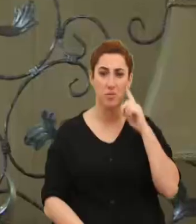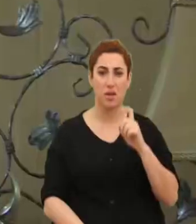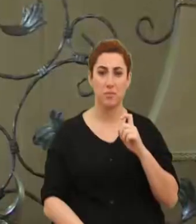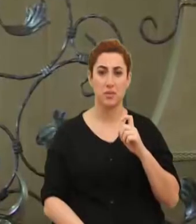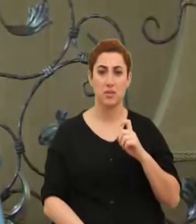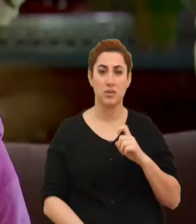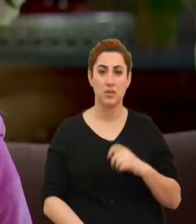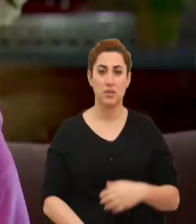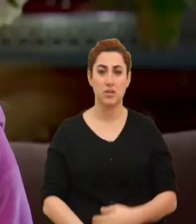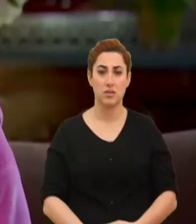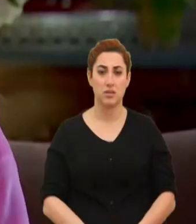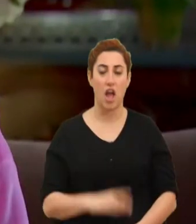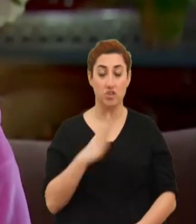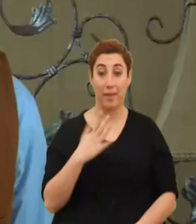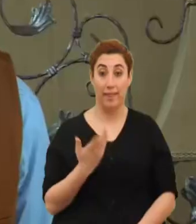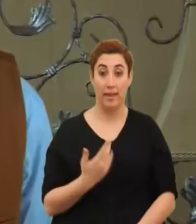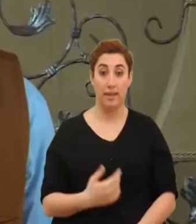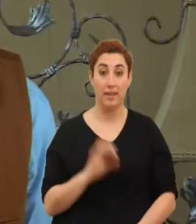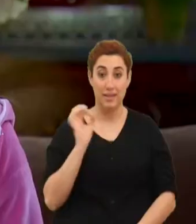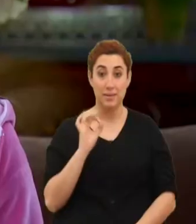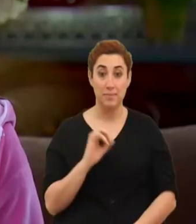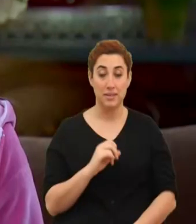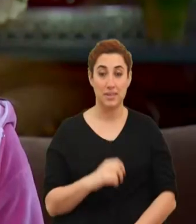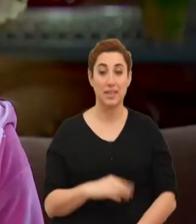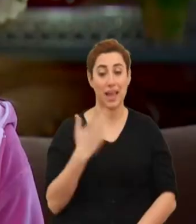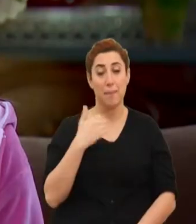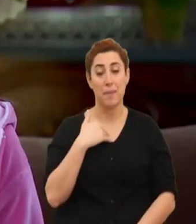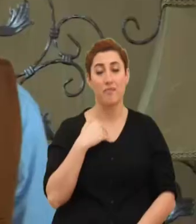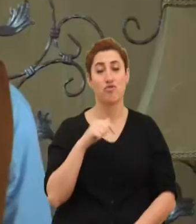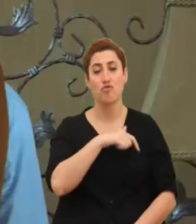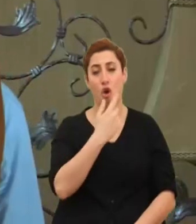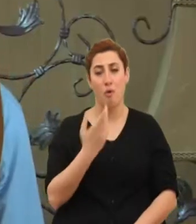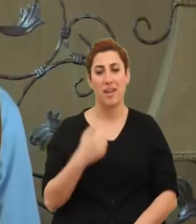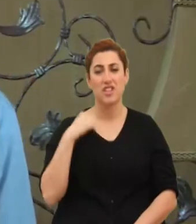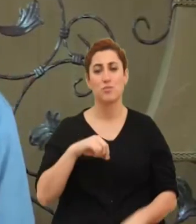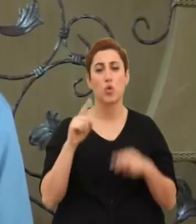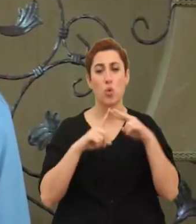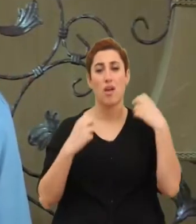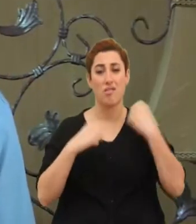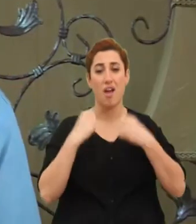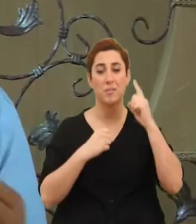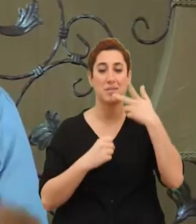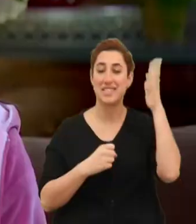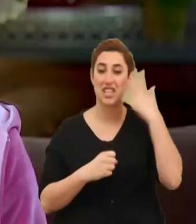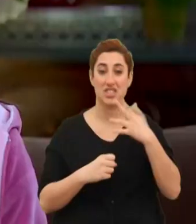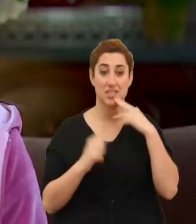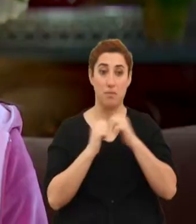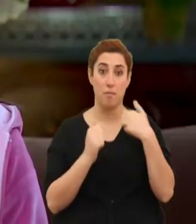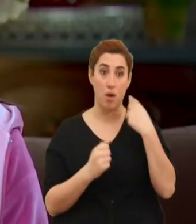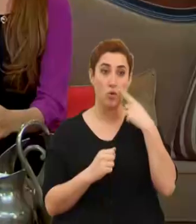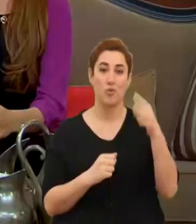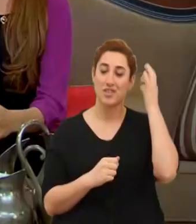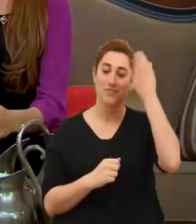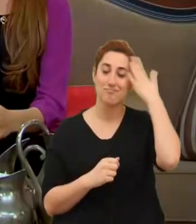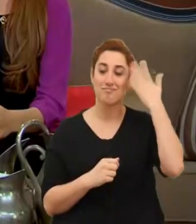mı? Acaba nedir? Değil mi? Yani ben normalde şimdi Nurhan'ın arabasında bir sarışın kızla görsem,